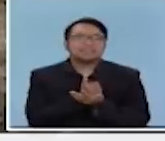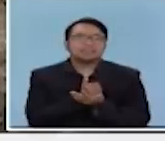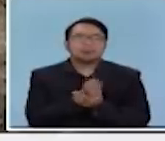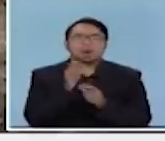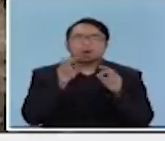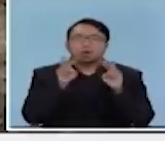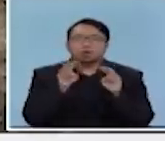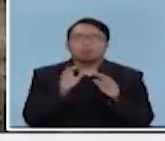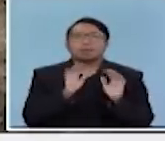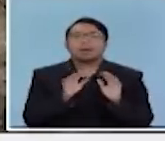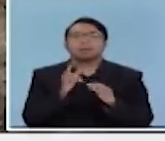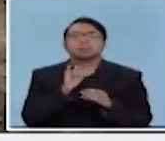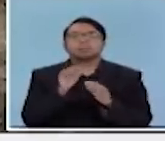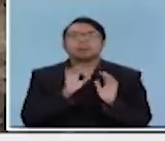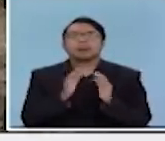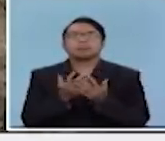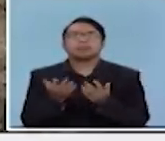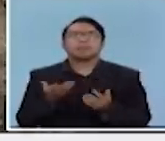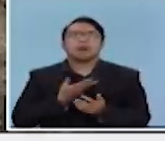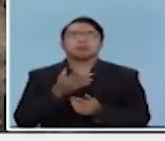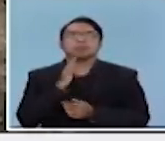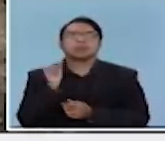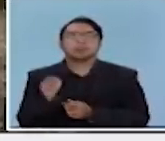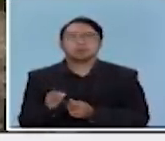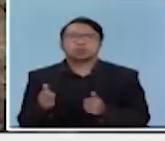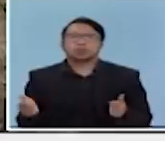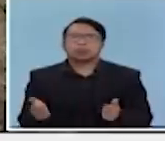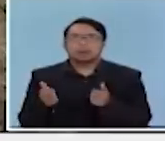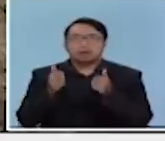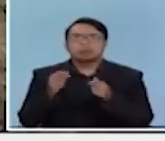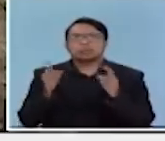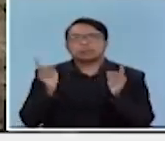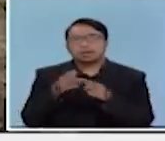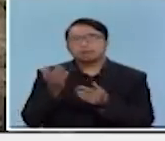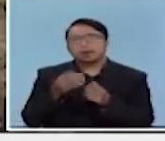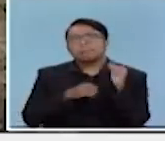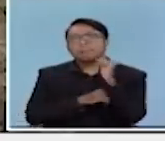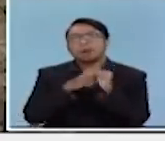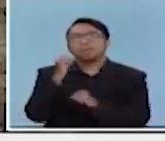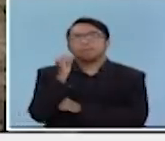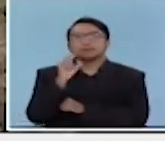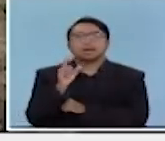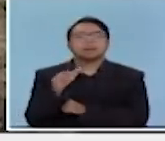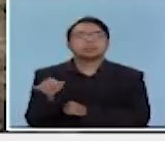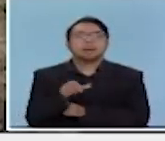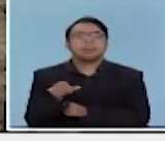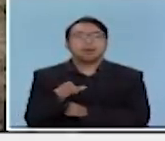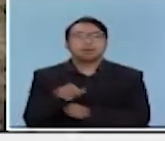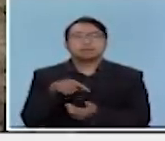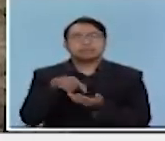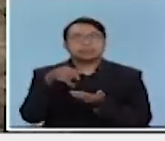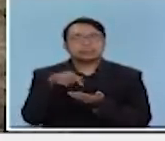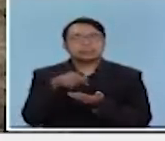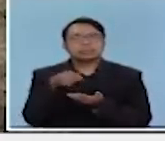coba-coba seperti itu. Baik. Nah, ini yang kemudian terjadi di Palembang dengan modus yang mirip, memberikan daging kurban dengan isi